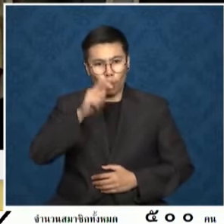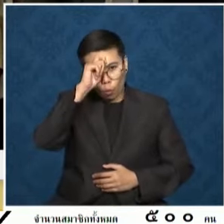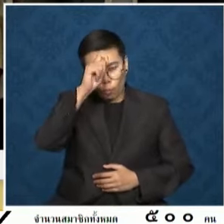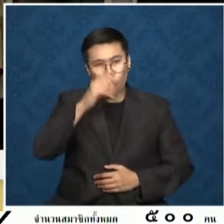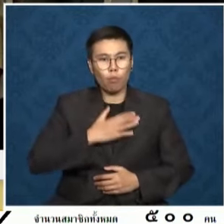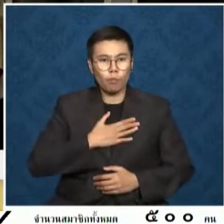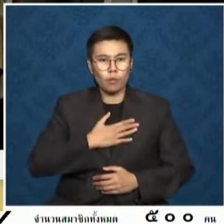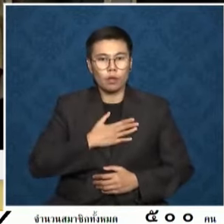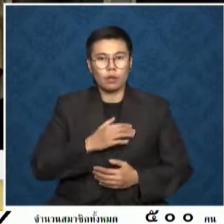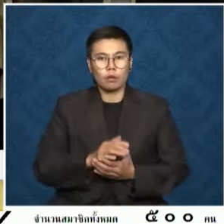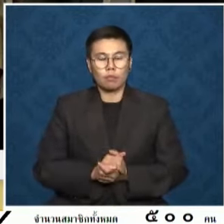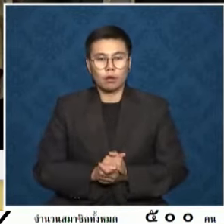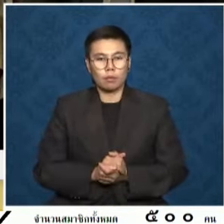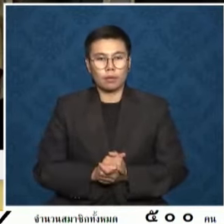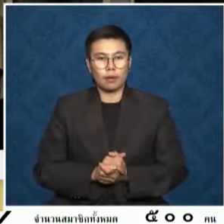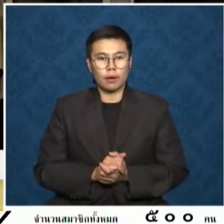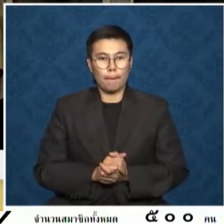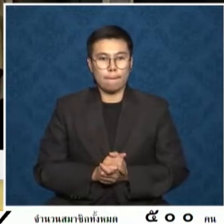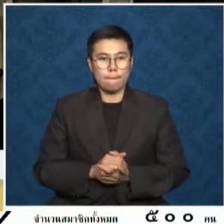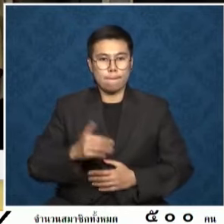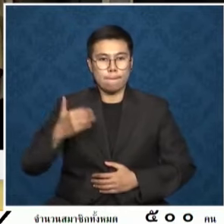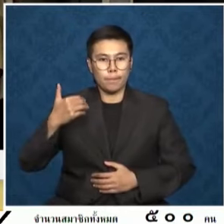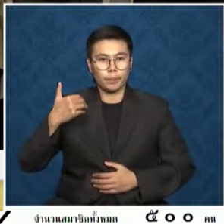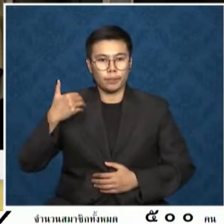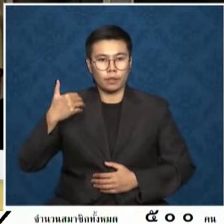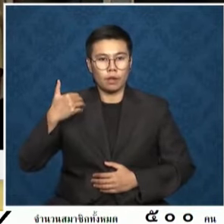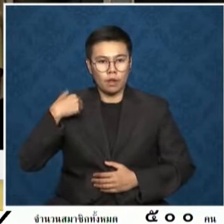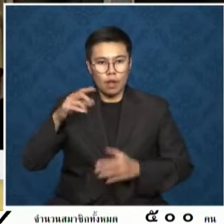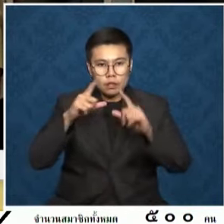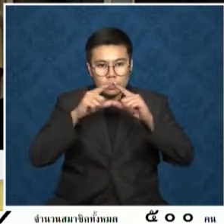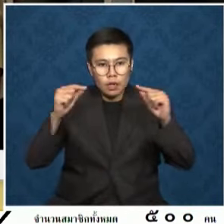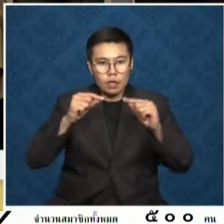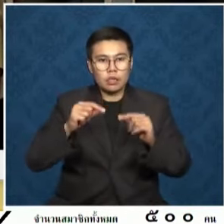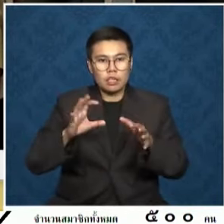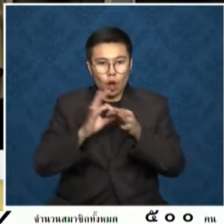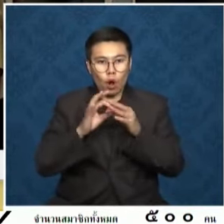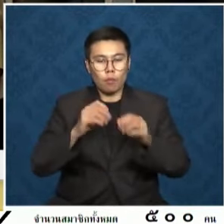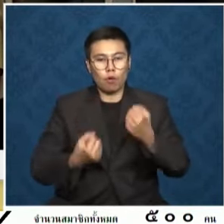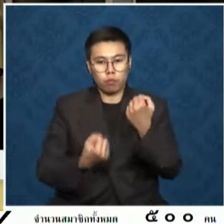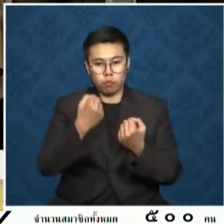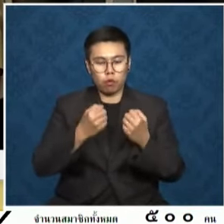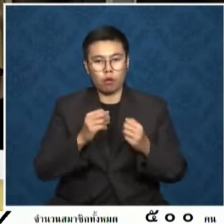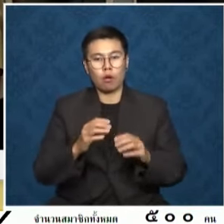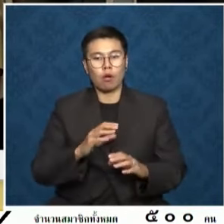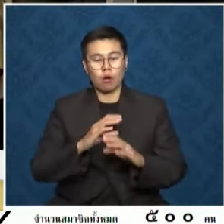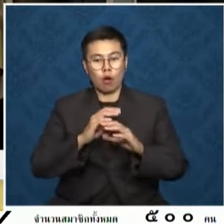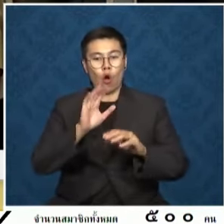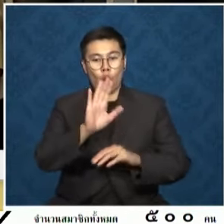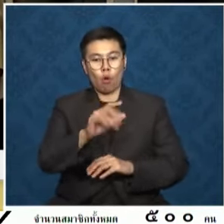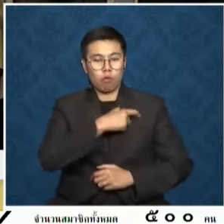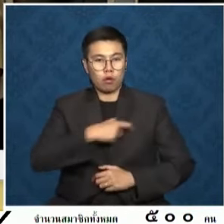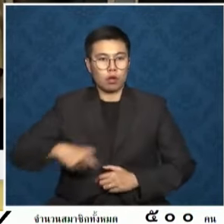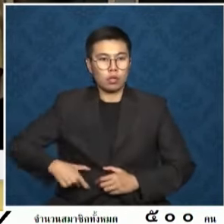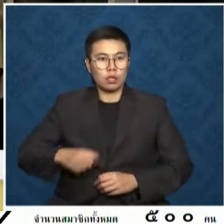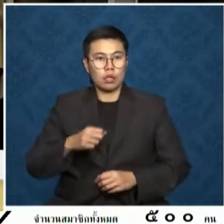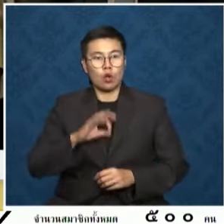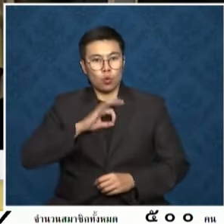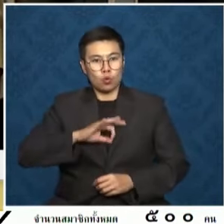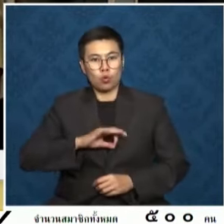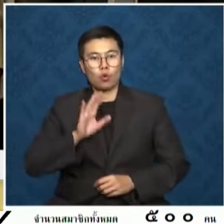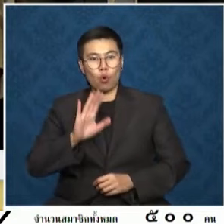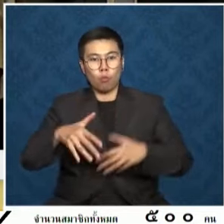พว่ายัตตินี้มันเป็นเรื่องของขบวนเสด็จที่ทำร้ายจิตใจพี่น้องประชาช